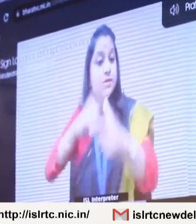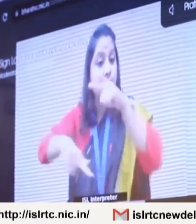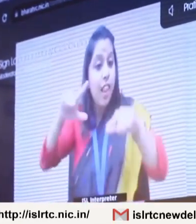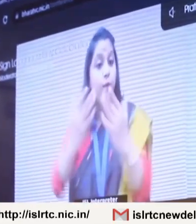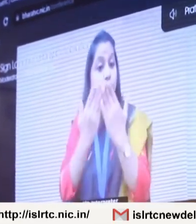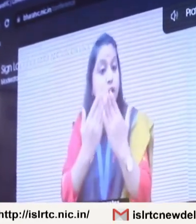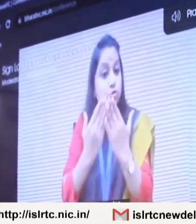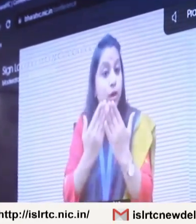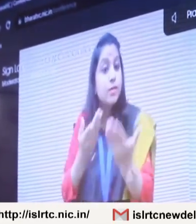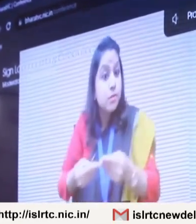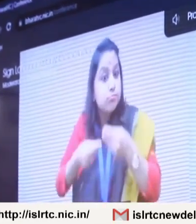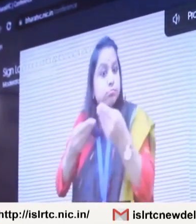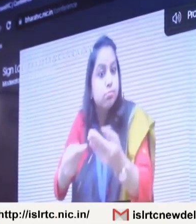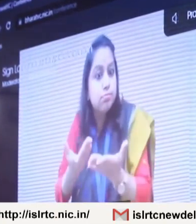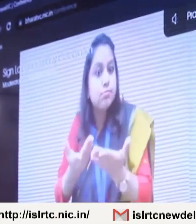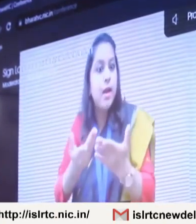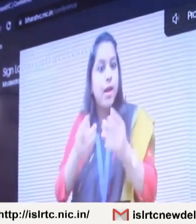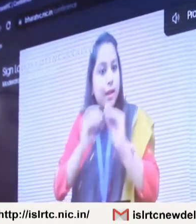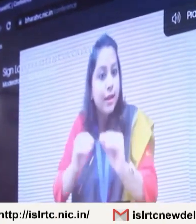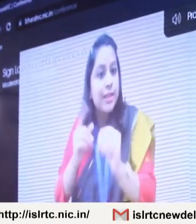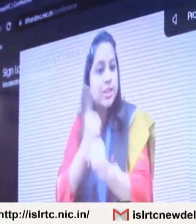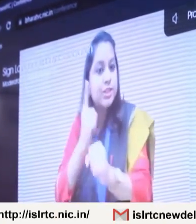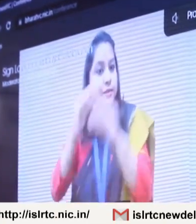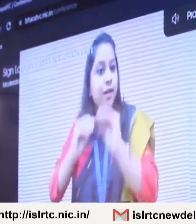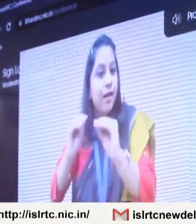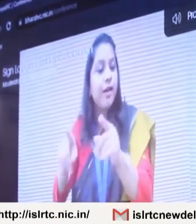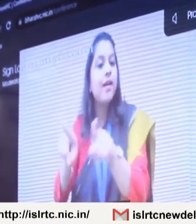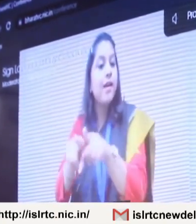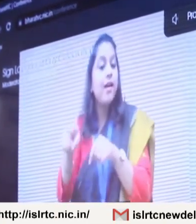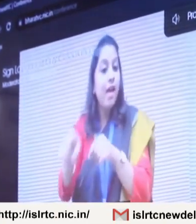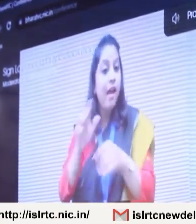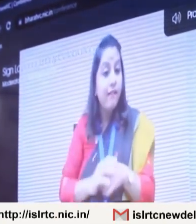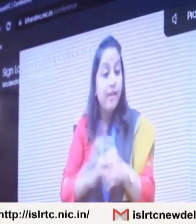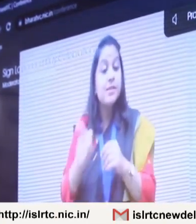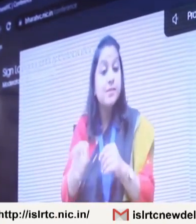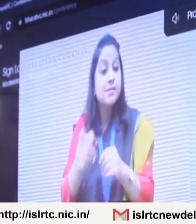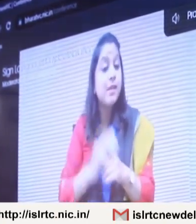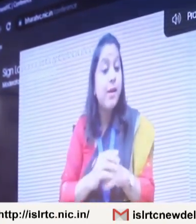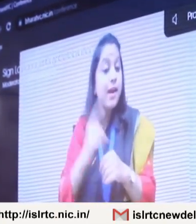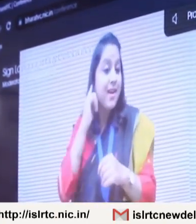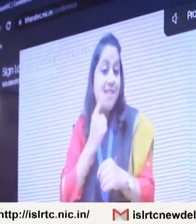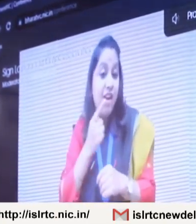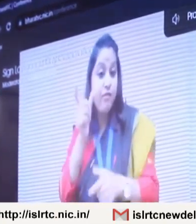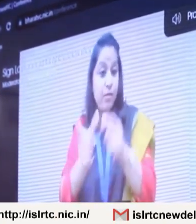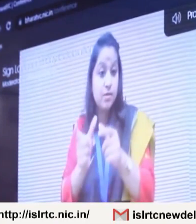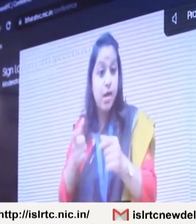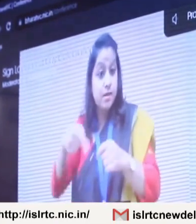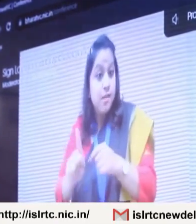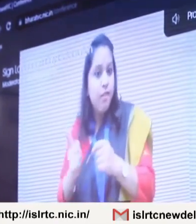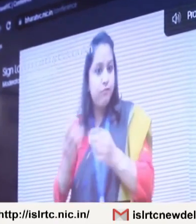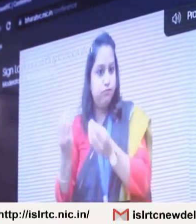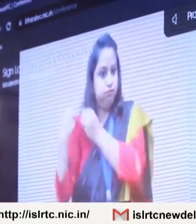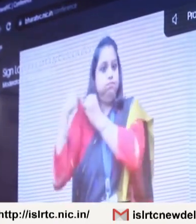शिक्षक बनाने का प्रशिक्षण भी दे रहे हैं, जिसमें श्रवण बाधित बालकों को आत्मनिर्भर होने का